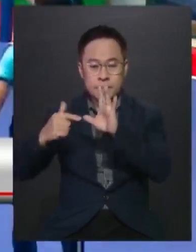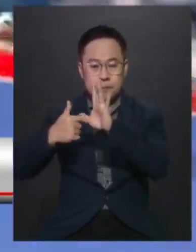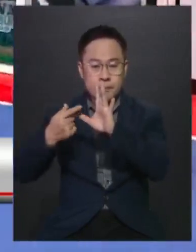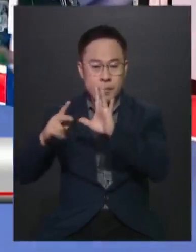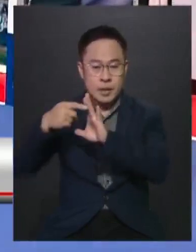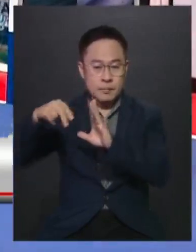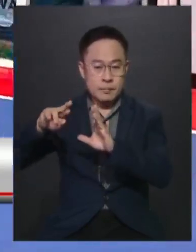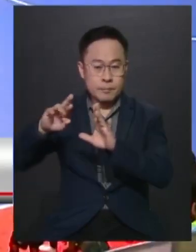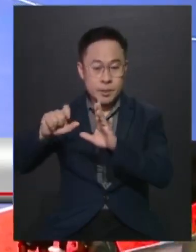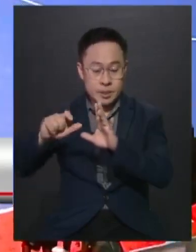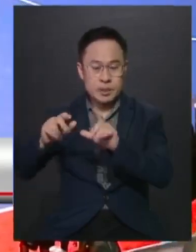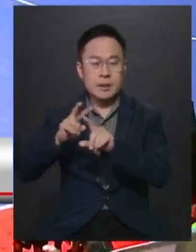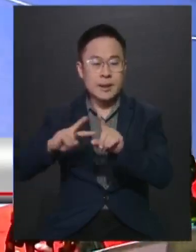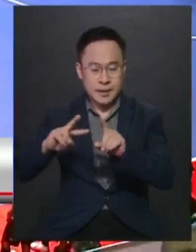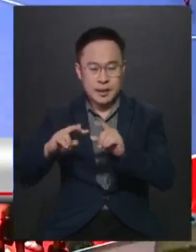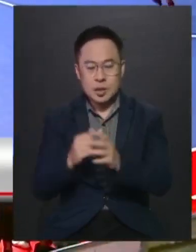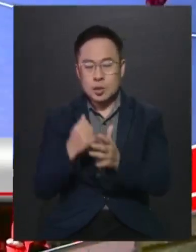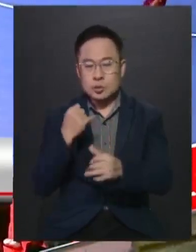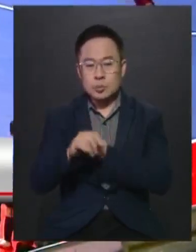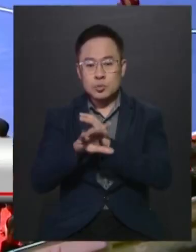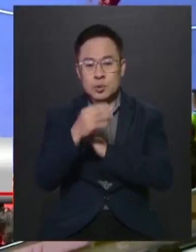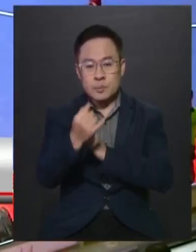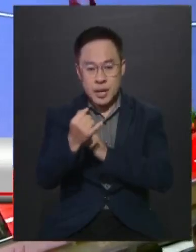ออนไลน์รวมทุกช่องทางอยู่ที่